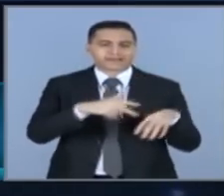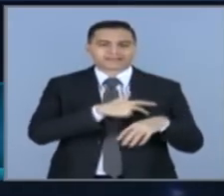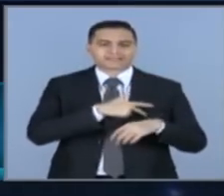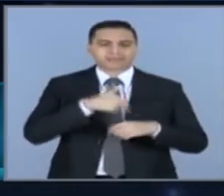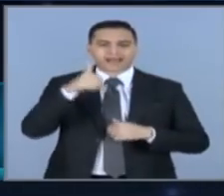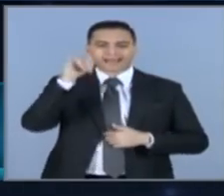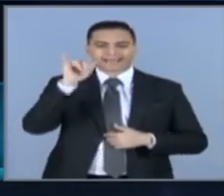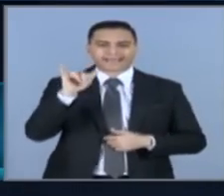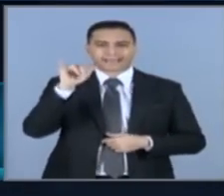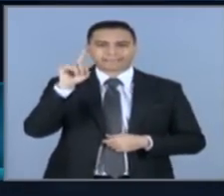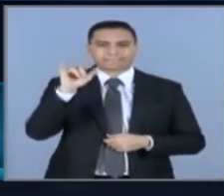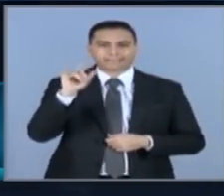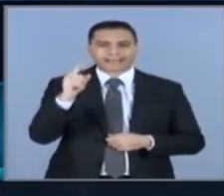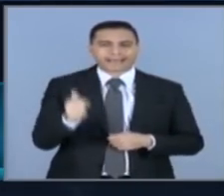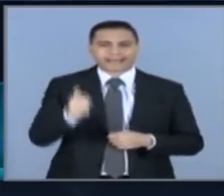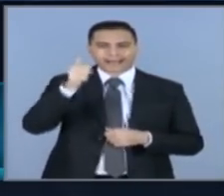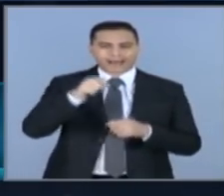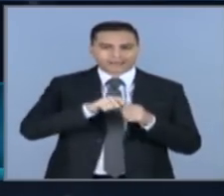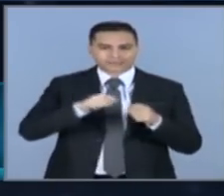مساحتها 12,000 كيلومتر مربع